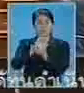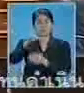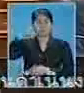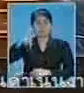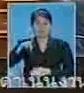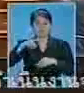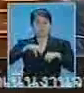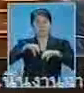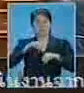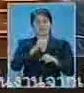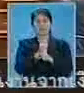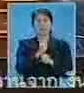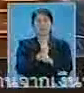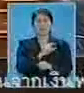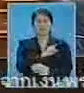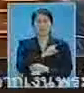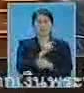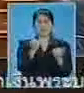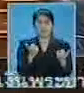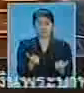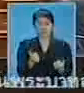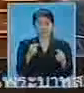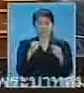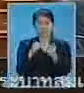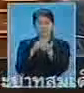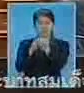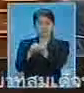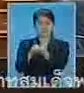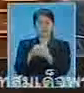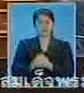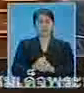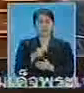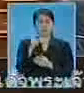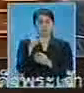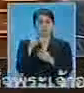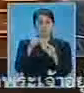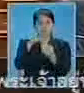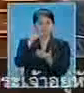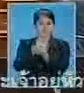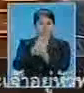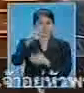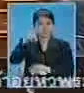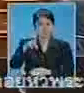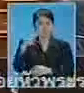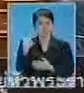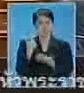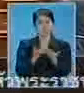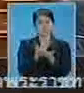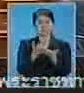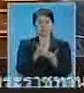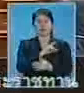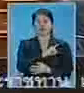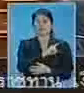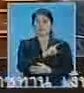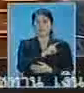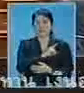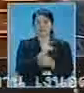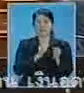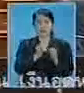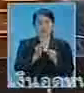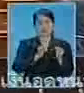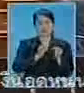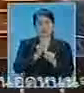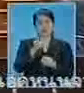ขั้นตอนณวันนี้ก็อยู่ที่ DSI กำลังดำเนินการอยู่ก็กราบเรียนท่านประธานชี้แจงสั้นๆเพื่อเข้าใจนะ